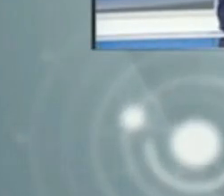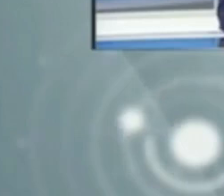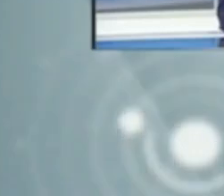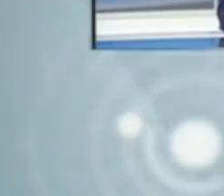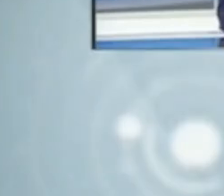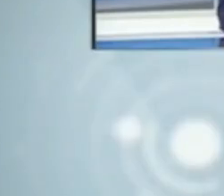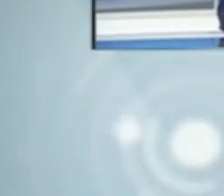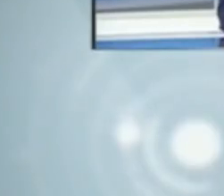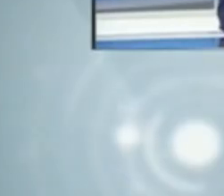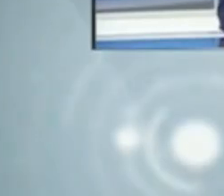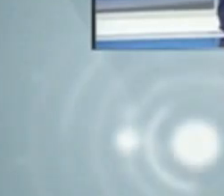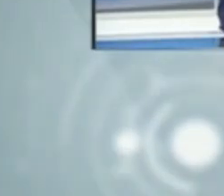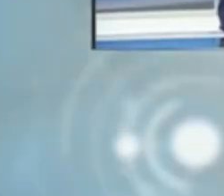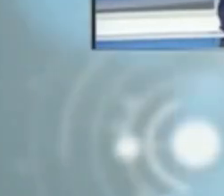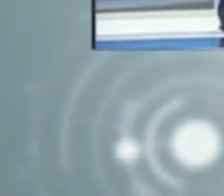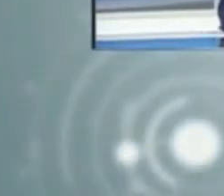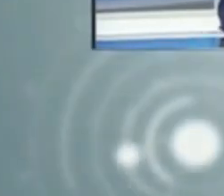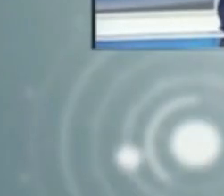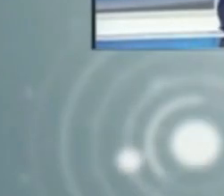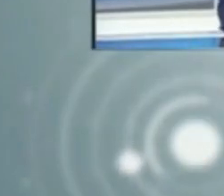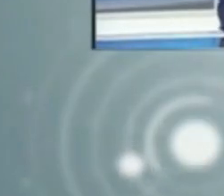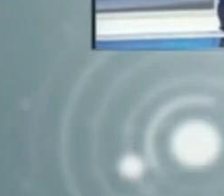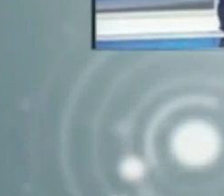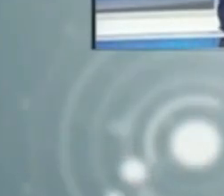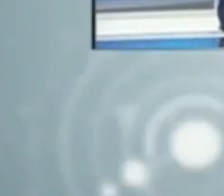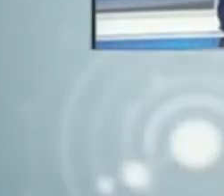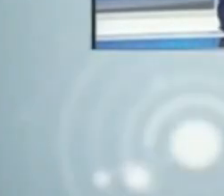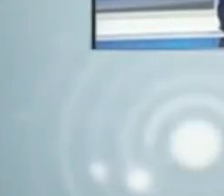لمنتجع سياحي، بيوتهم الشكل النوبي،